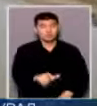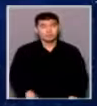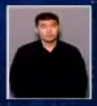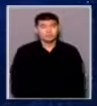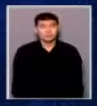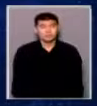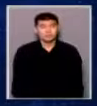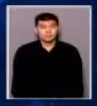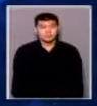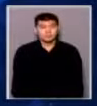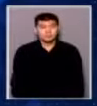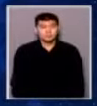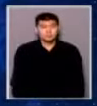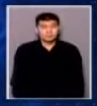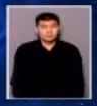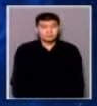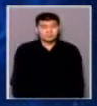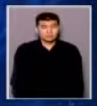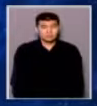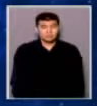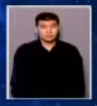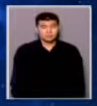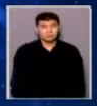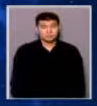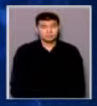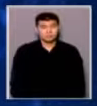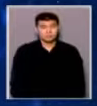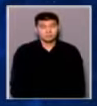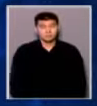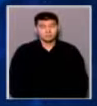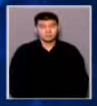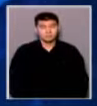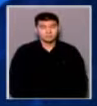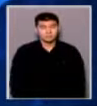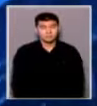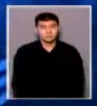Зейнир Галижанар Сагынышкызы, телеканал Атырау.